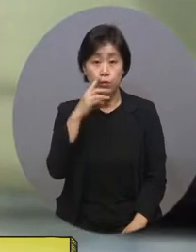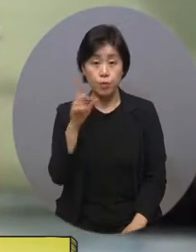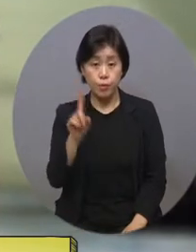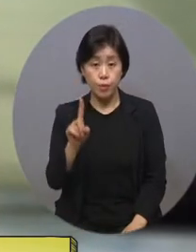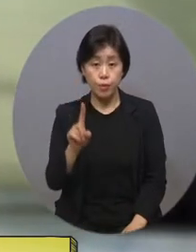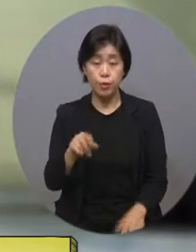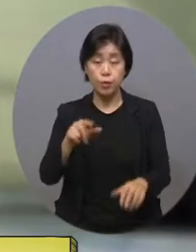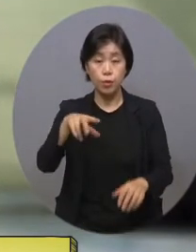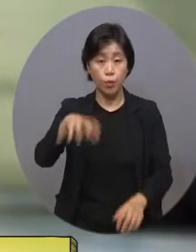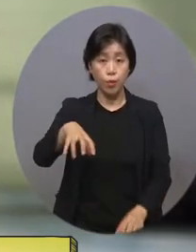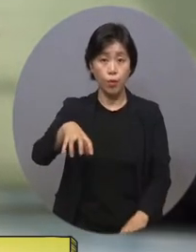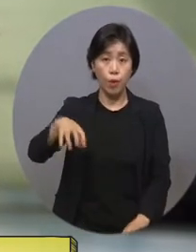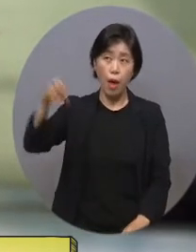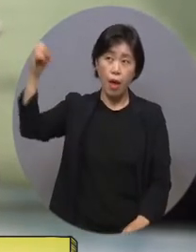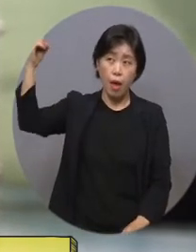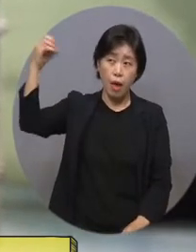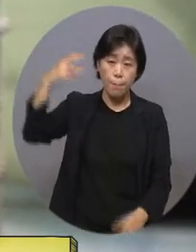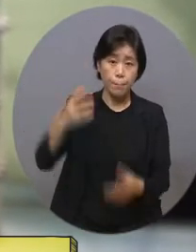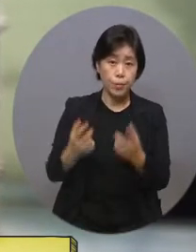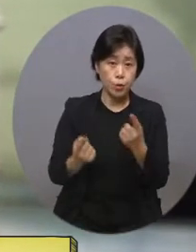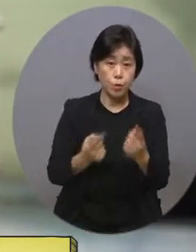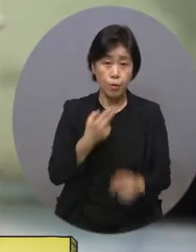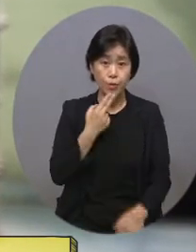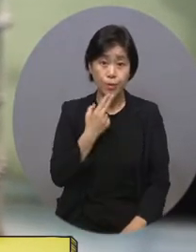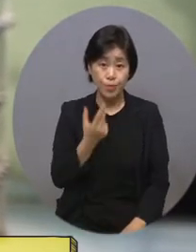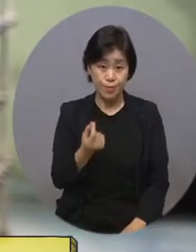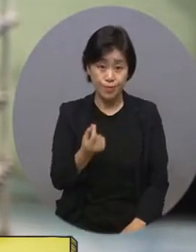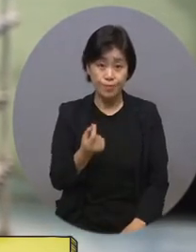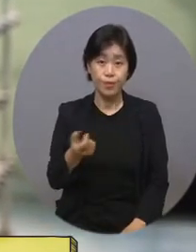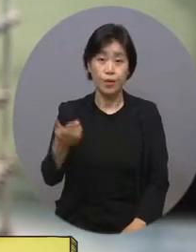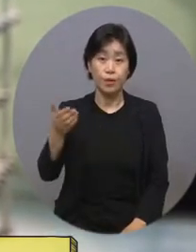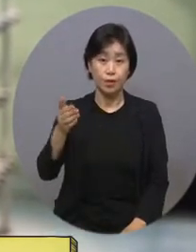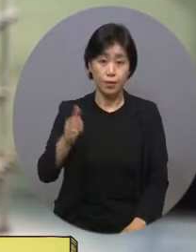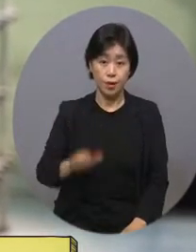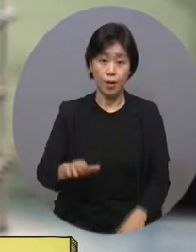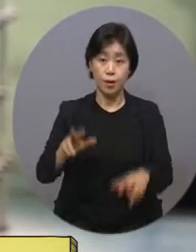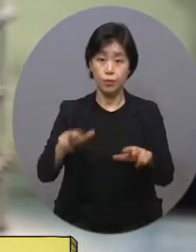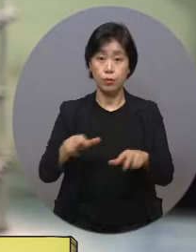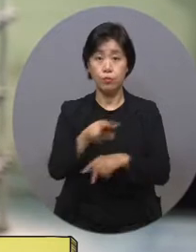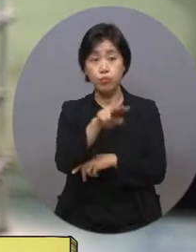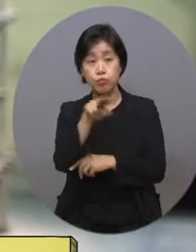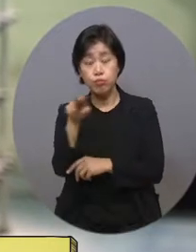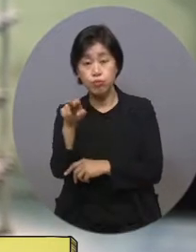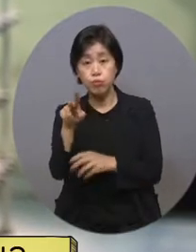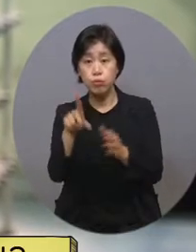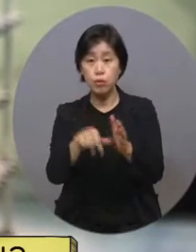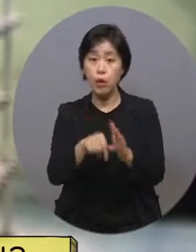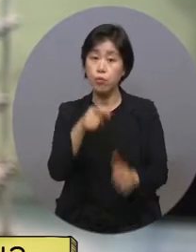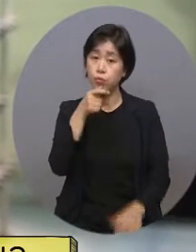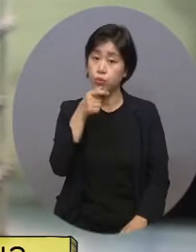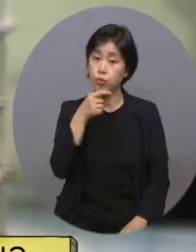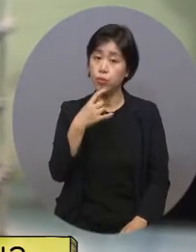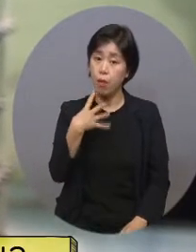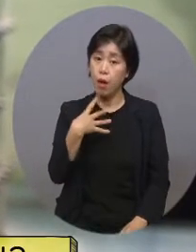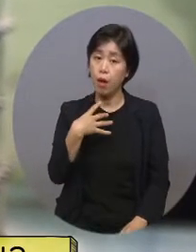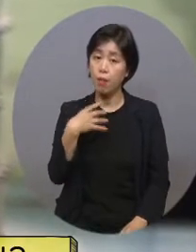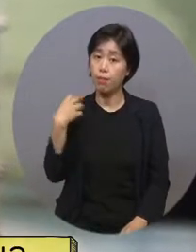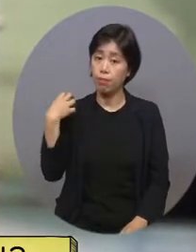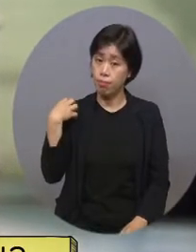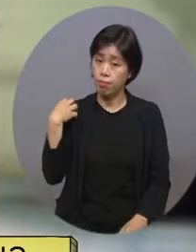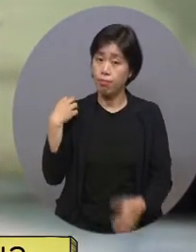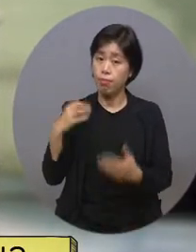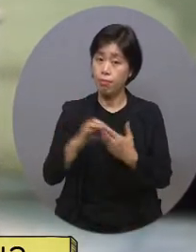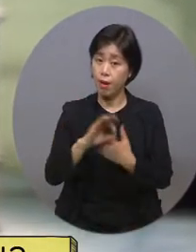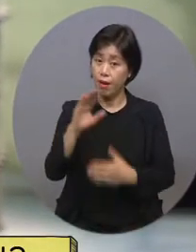여기는 예. 따로 햇빛을 조절하거나 이렇진 예. 않잖아요. 네네. 그러면 지금 보는 걸로는 물 정도? 그리고 또 예. 어떤 게 스마트